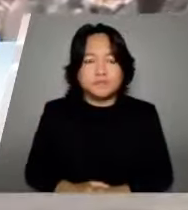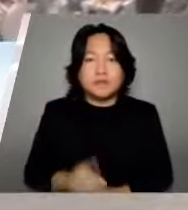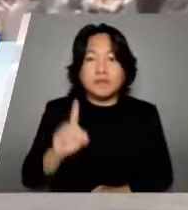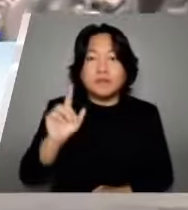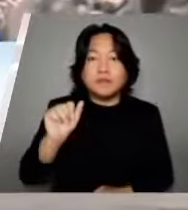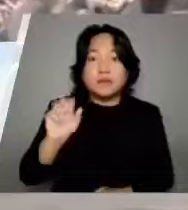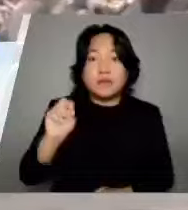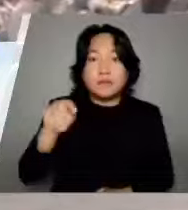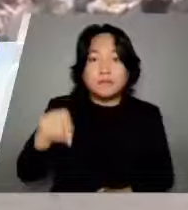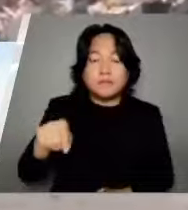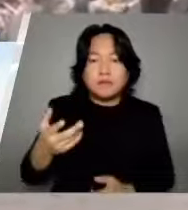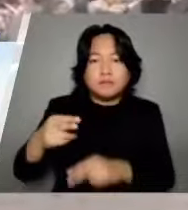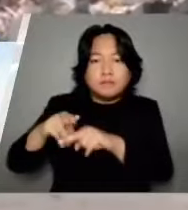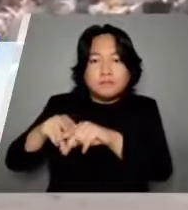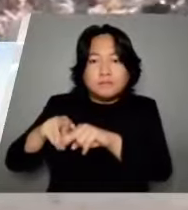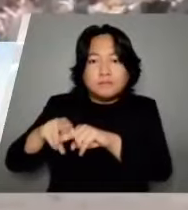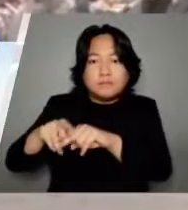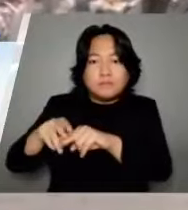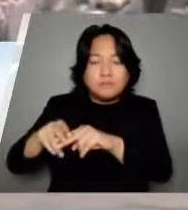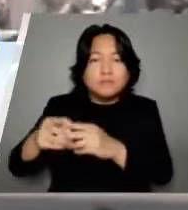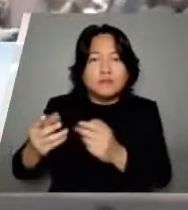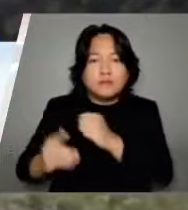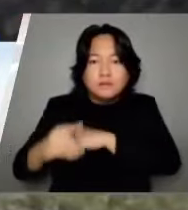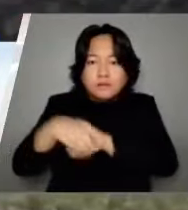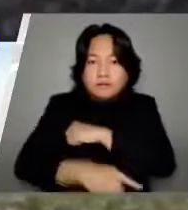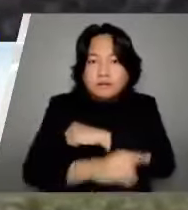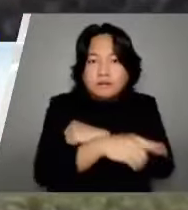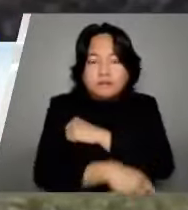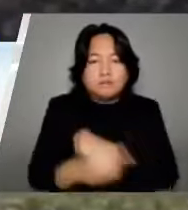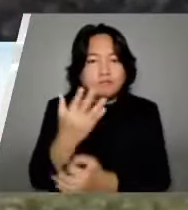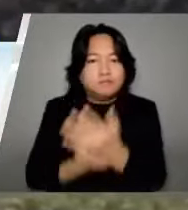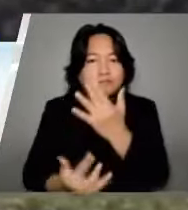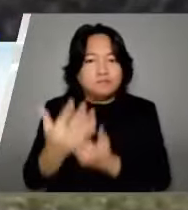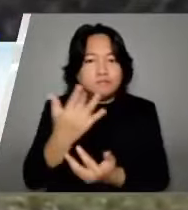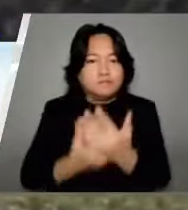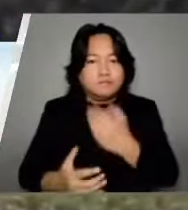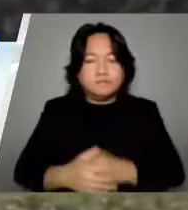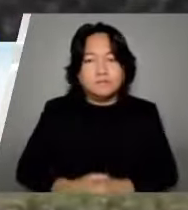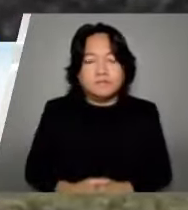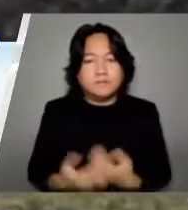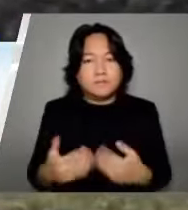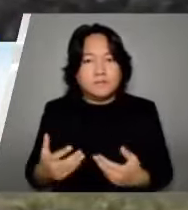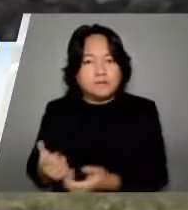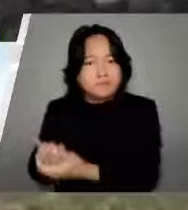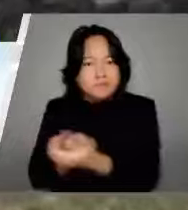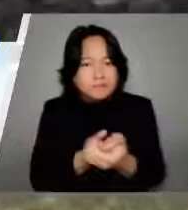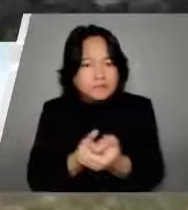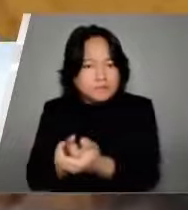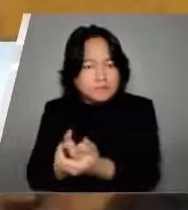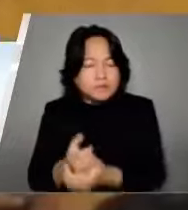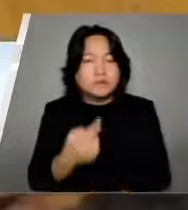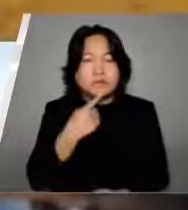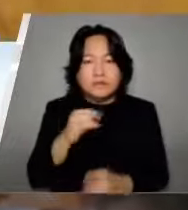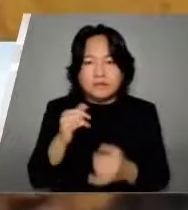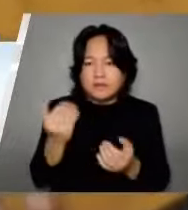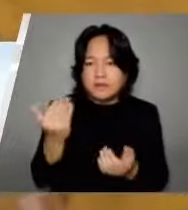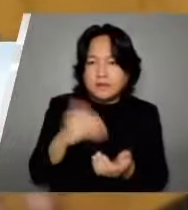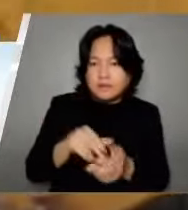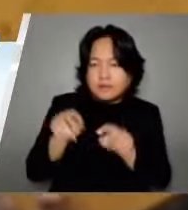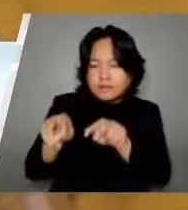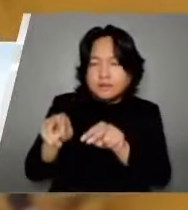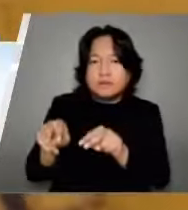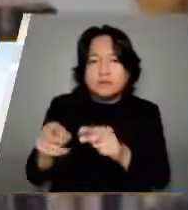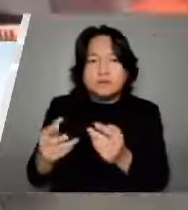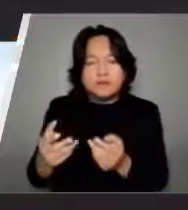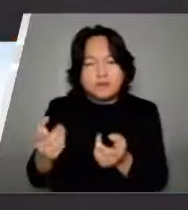Pangasinan. Agad itong inapula ng mga bumpero pero patuloy itong binabantayan dahil sa posibleng pagsiklab muli ng apoy. Inaalam pa ang sanhi